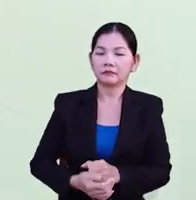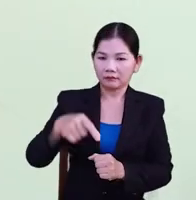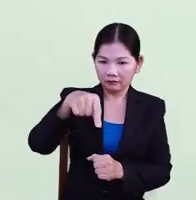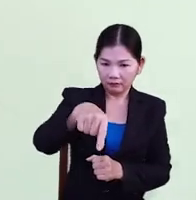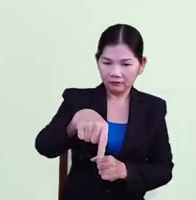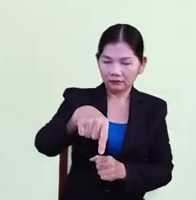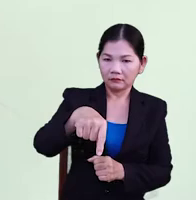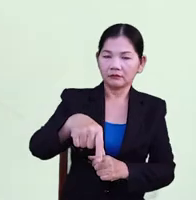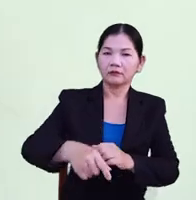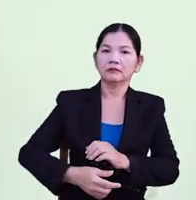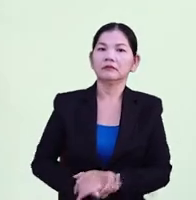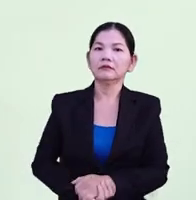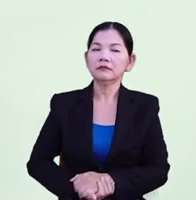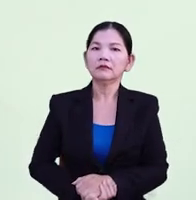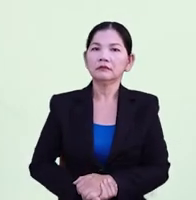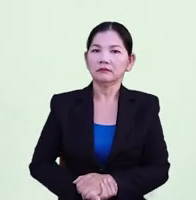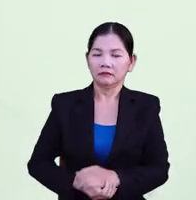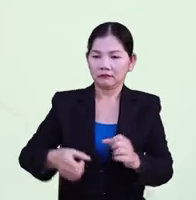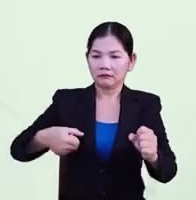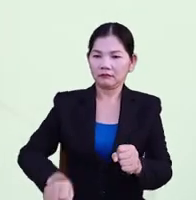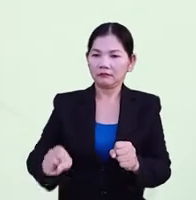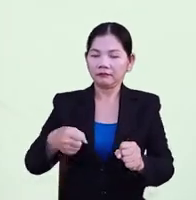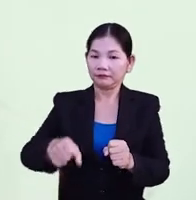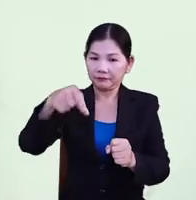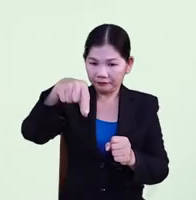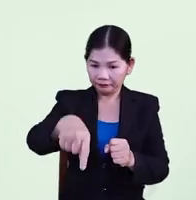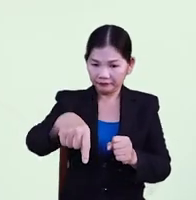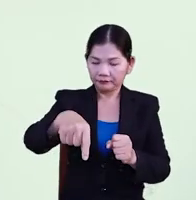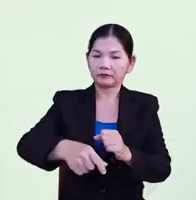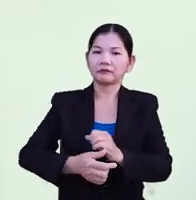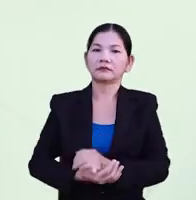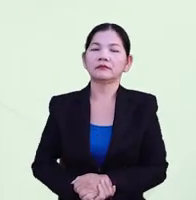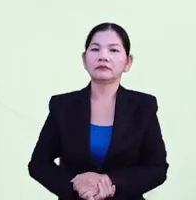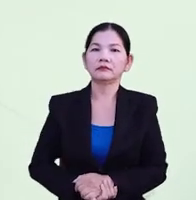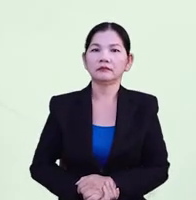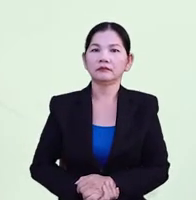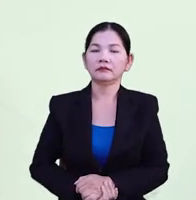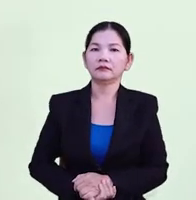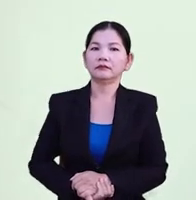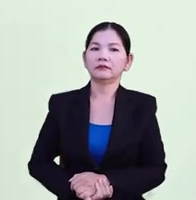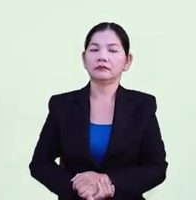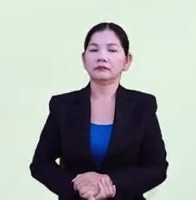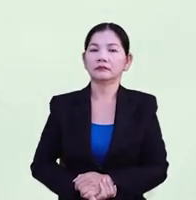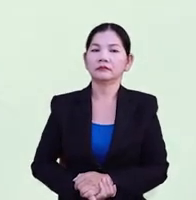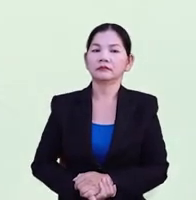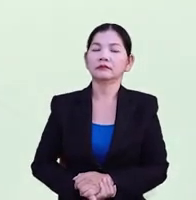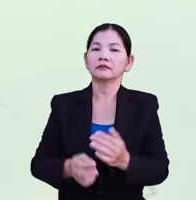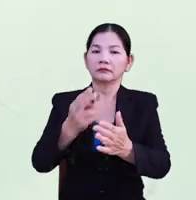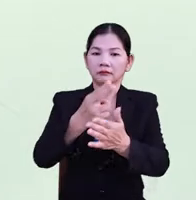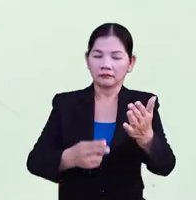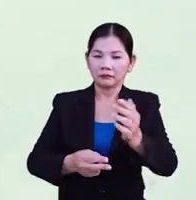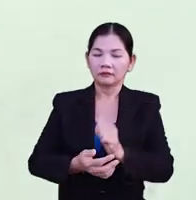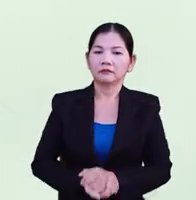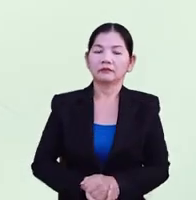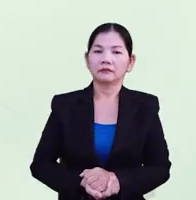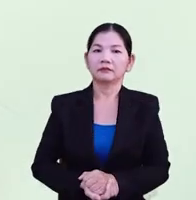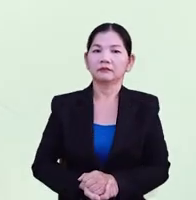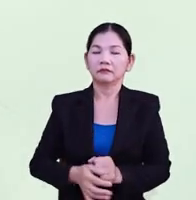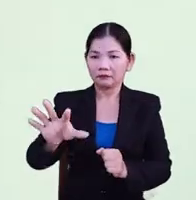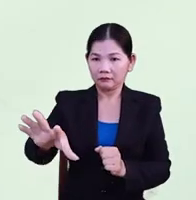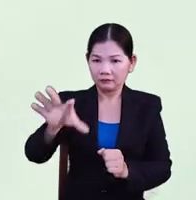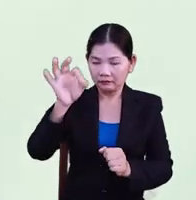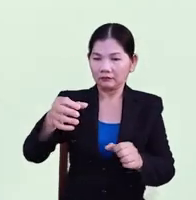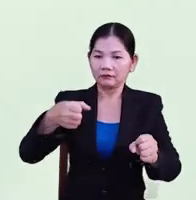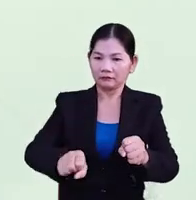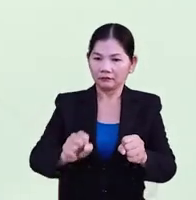ากึ๊มอโต้ก่อนะก่อนนะจ้ากึ๊มอโต้ก่อจังก่อนดังท่าหายเอาไว้บังยืงจะเรื่อยโยกมอโ